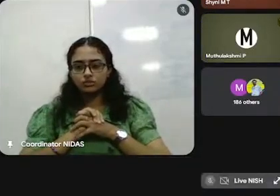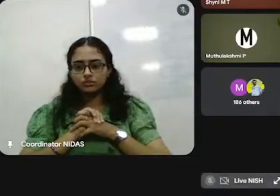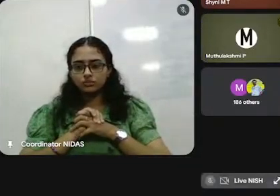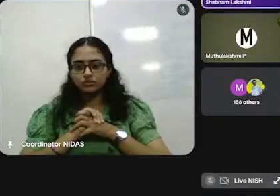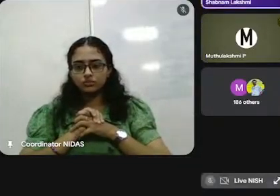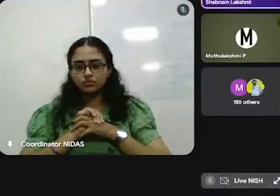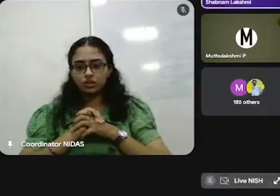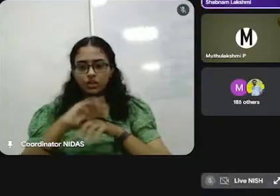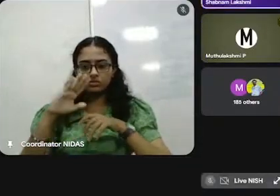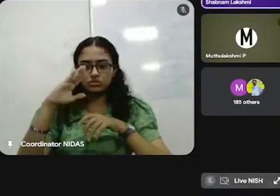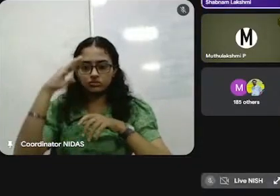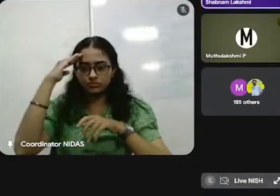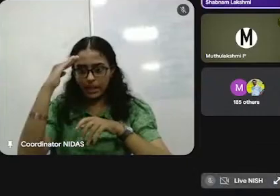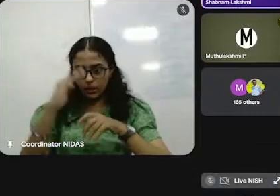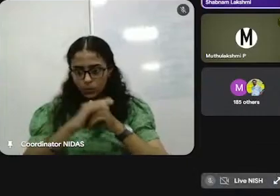ഹലോ,